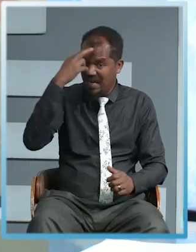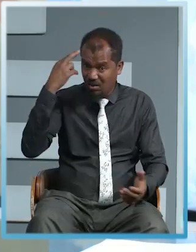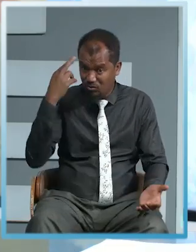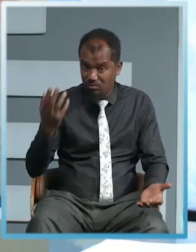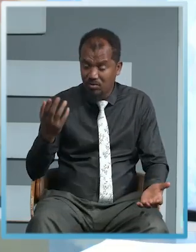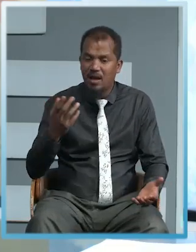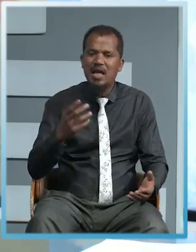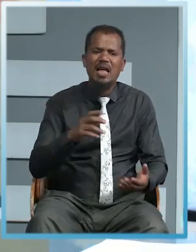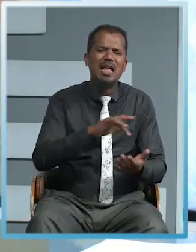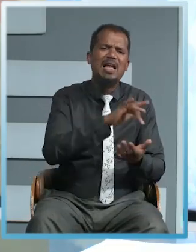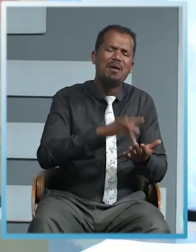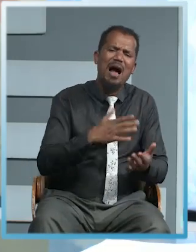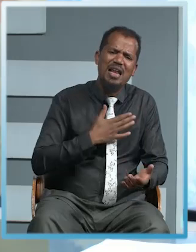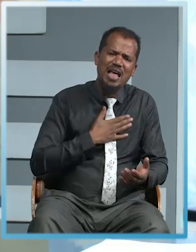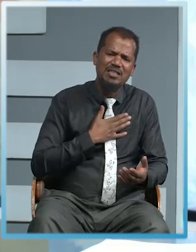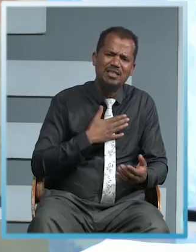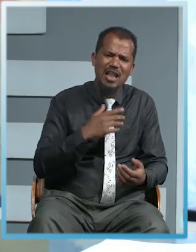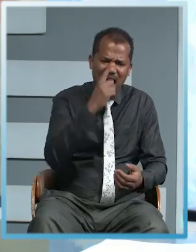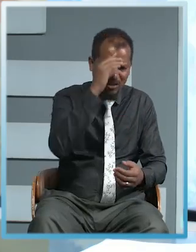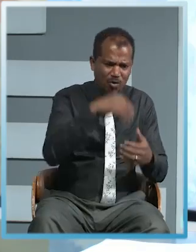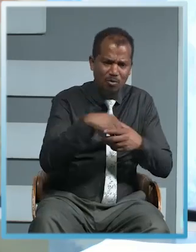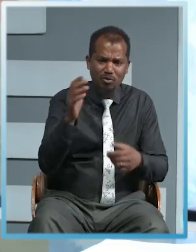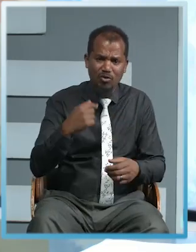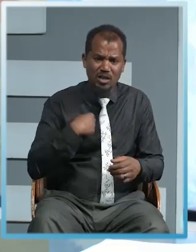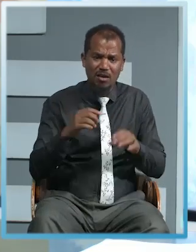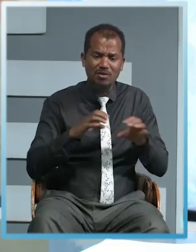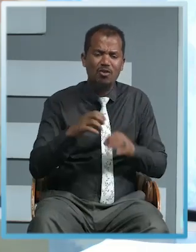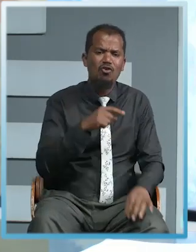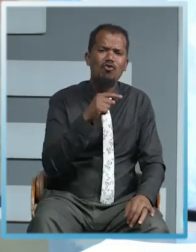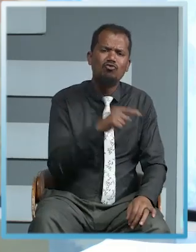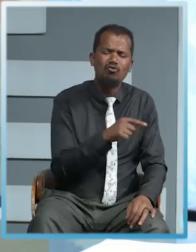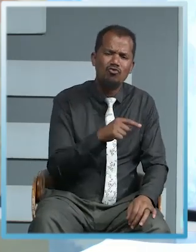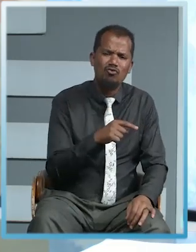ምክንያቱም ከመሃላችን የሆኑ ሰዎች ወጥተው አሁን እኔ ብደረግ ደግሞ እሱኮ